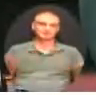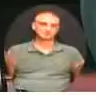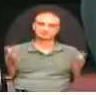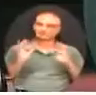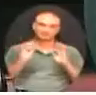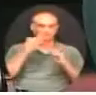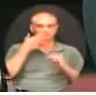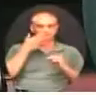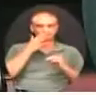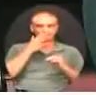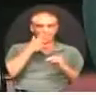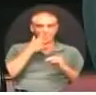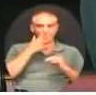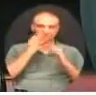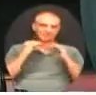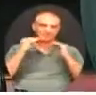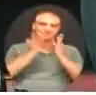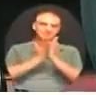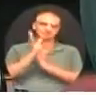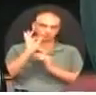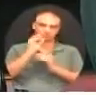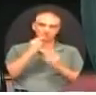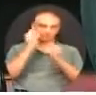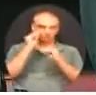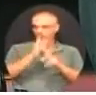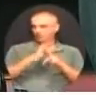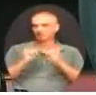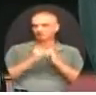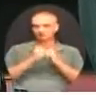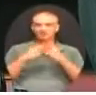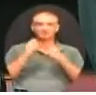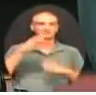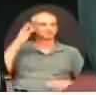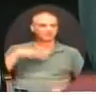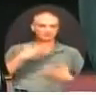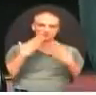אז באמת ככה זה נראה, וככה רמת האמינות של ההודעות שיוצאות. זה לא רק ספורט. חברת הכנסת שלי יחימוביץ', תודה רבה.